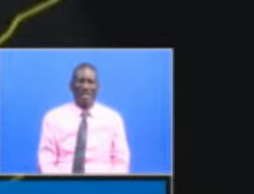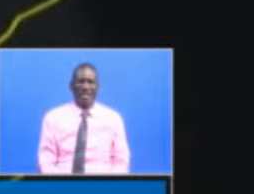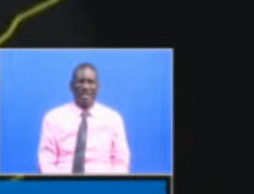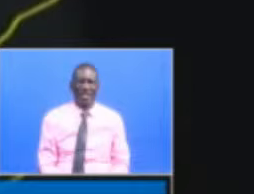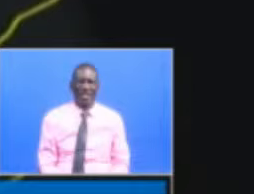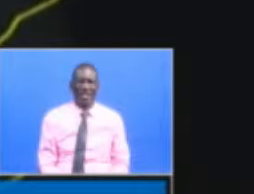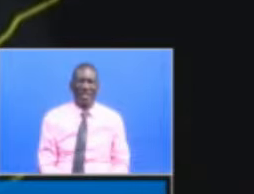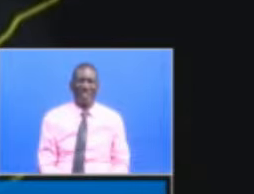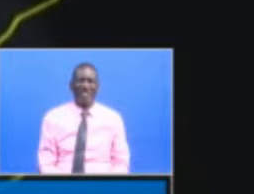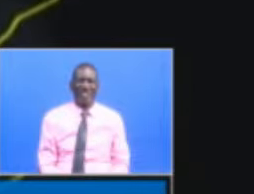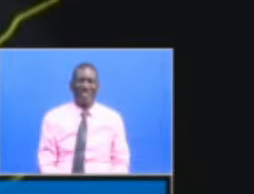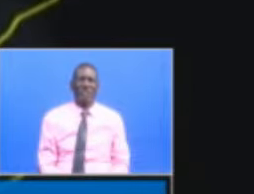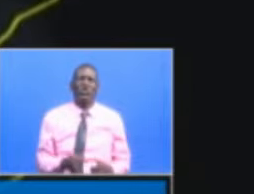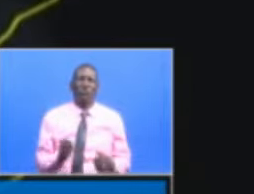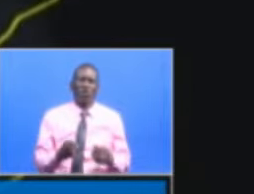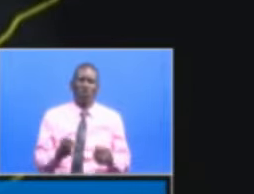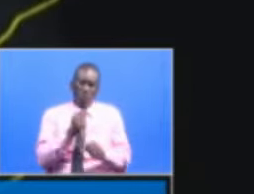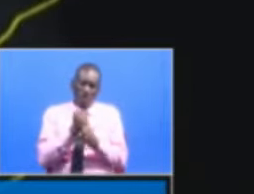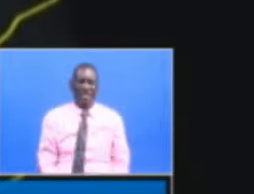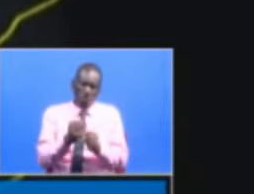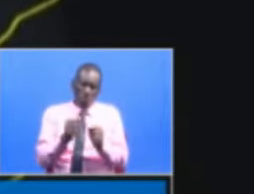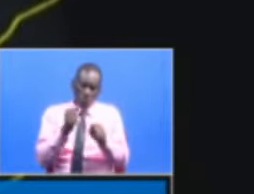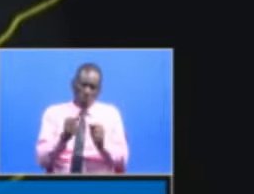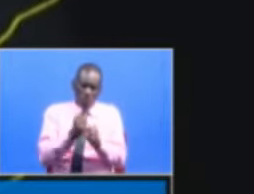tutafanya kazi na nyinyi kwa undani zaidi